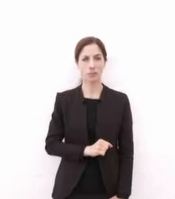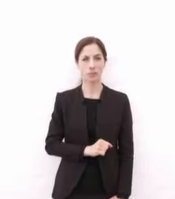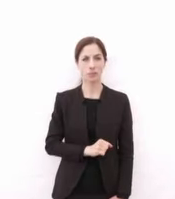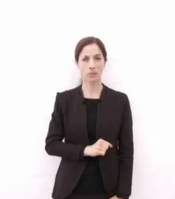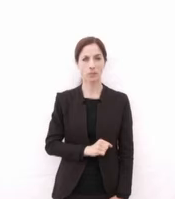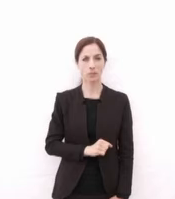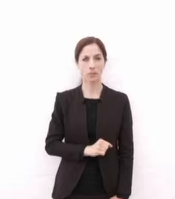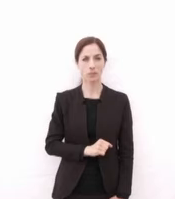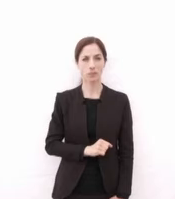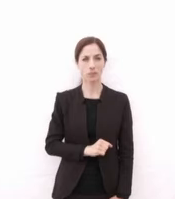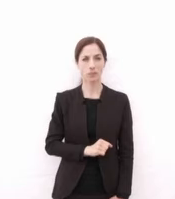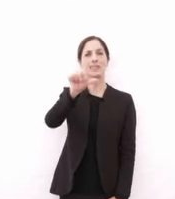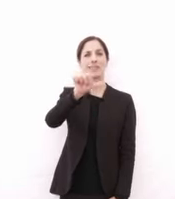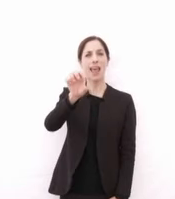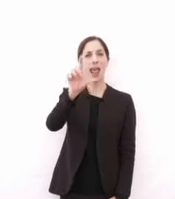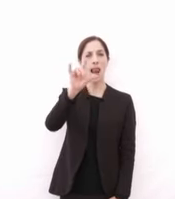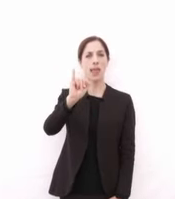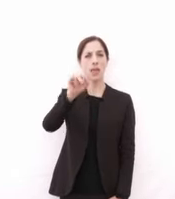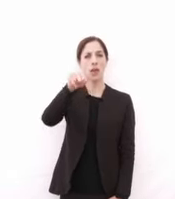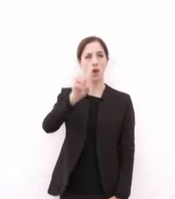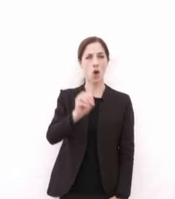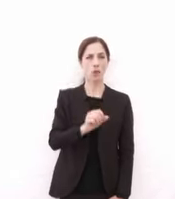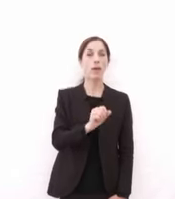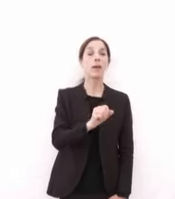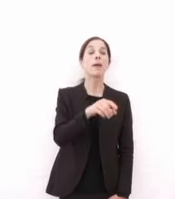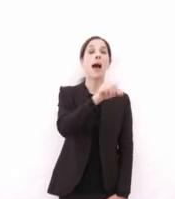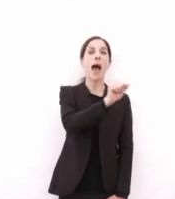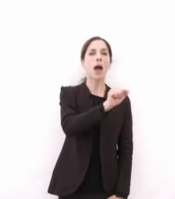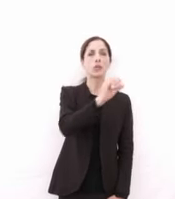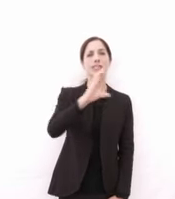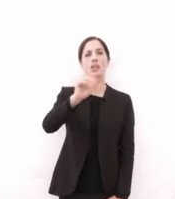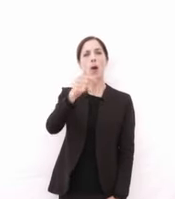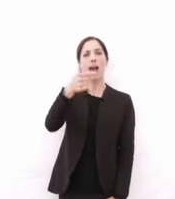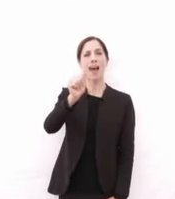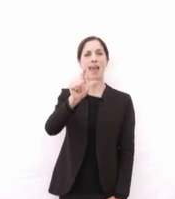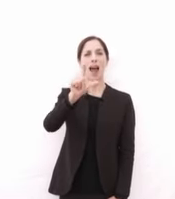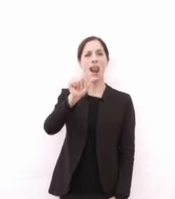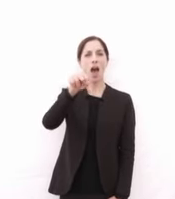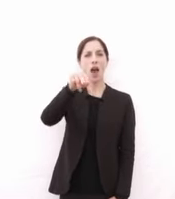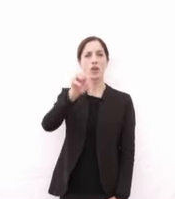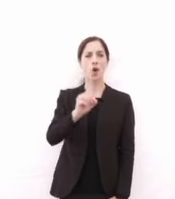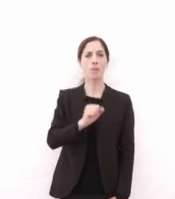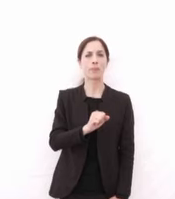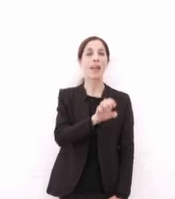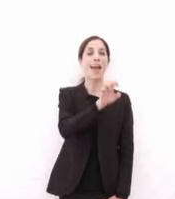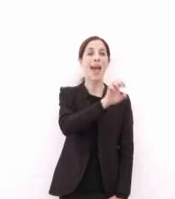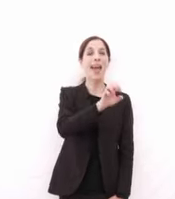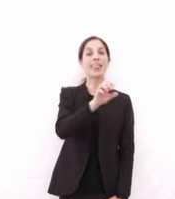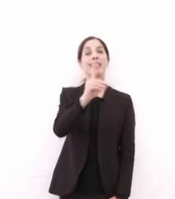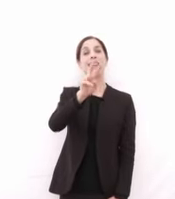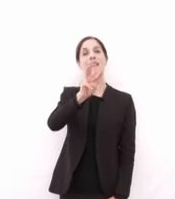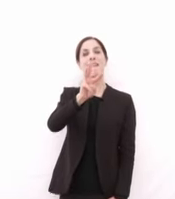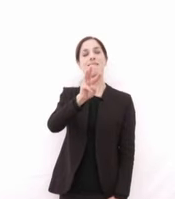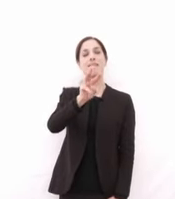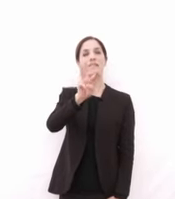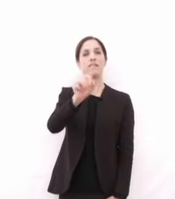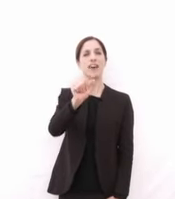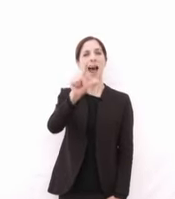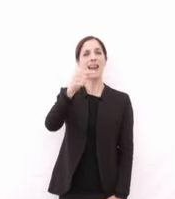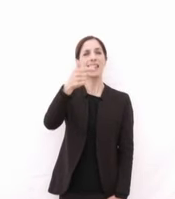Paolo Borsellino, Agostino Catarano, Eddie Walter